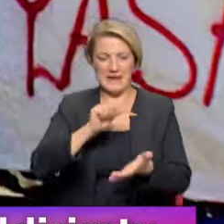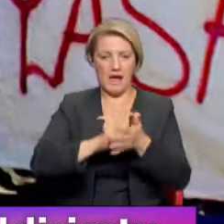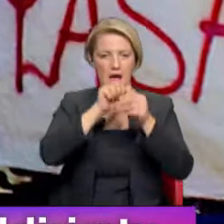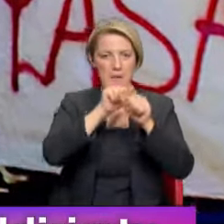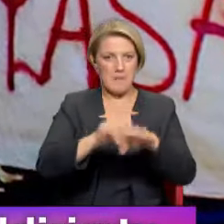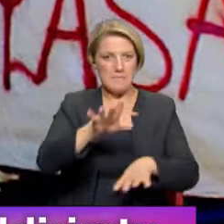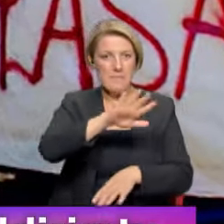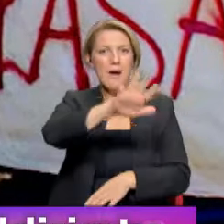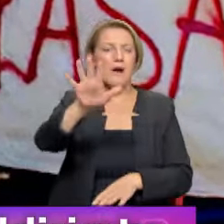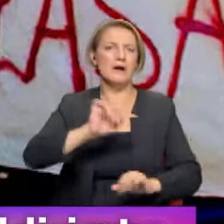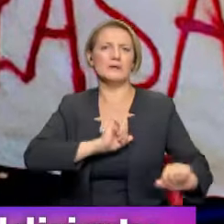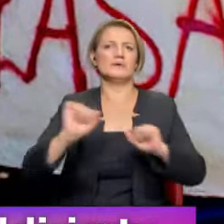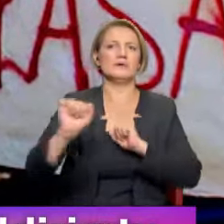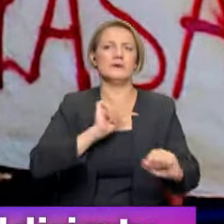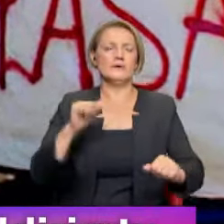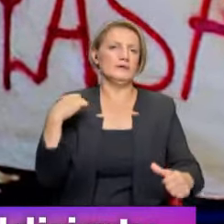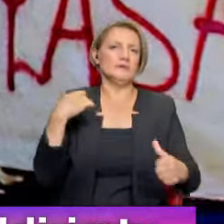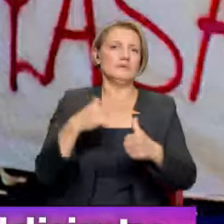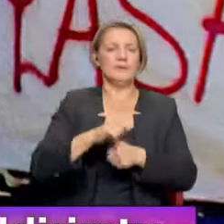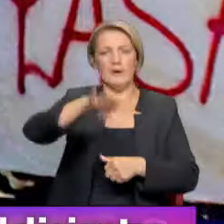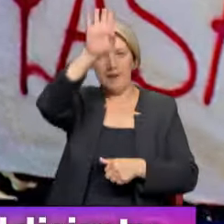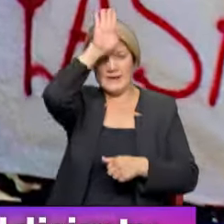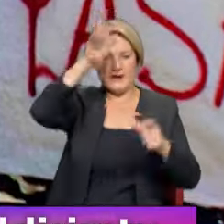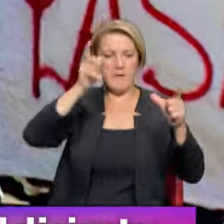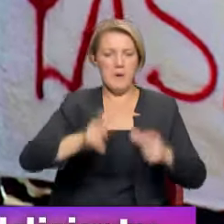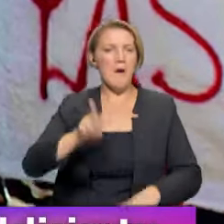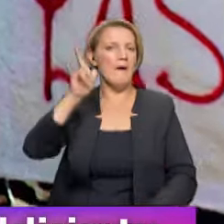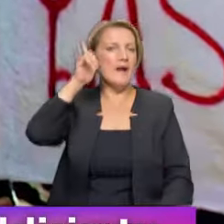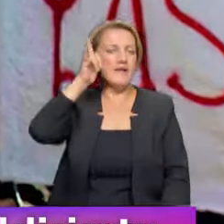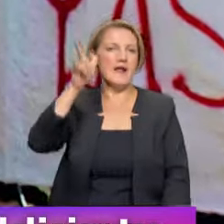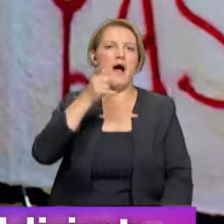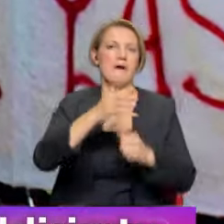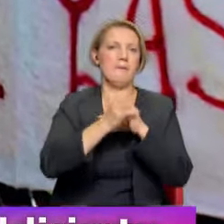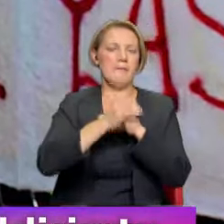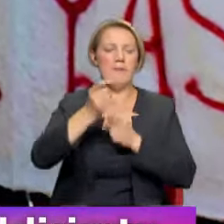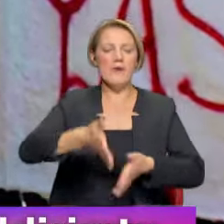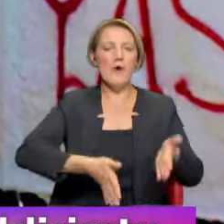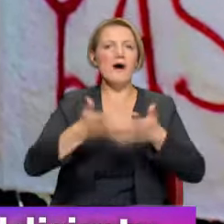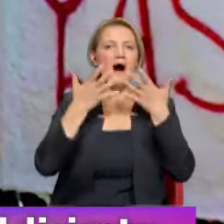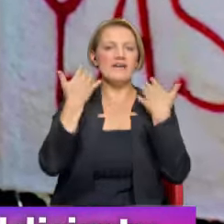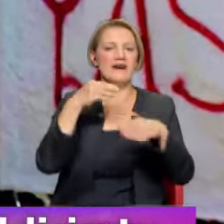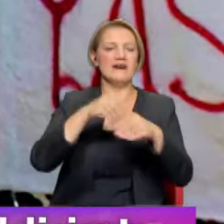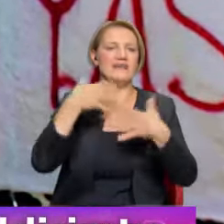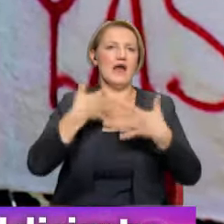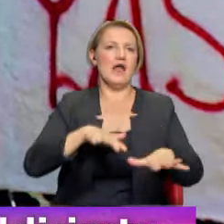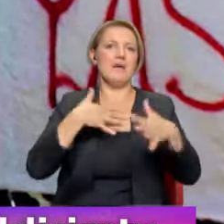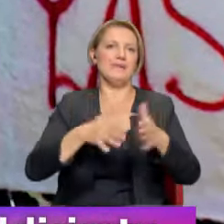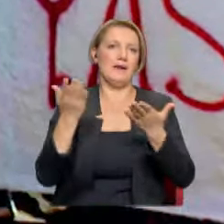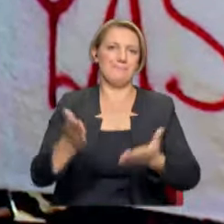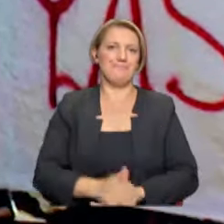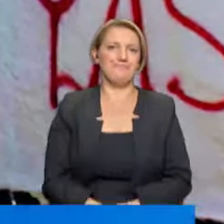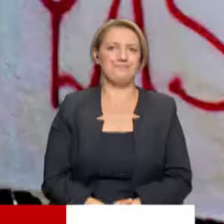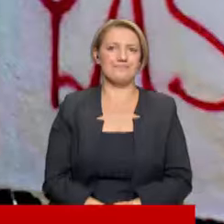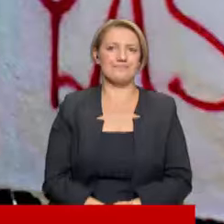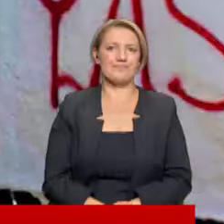girmesi tepkilere sebep oldu yeniden. İstanbul, Edirne, Antalya sokak hayvanları için eylemdeydi.